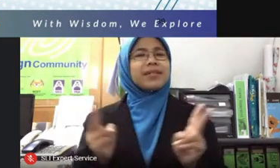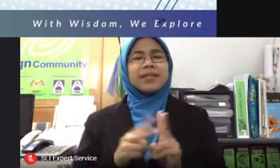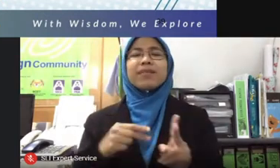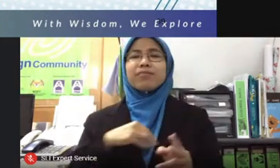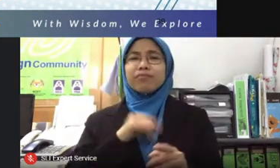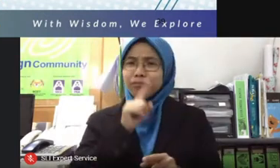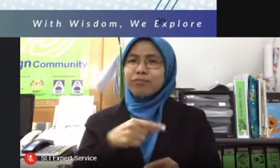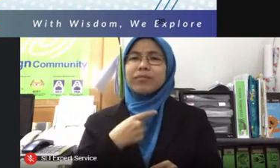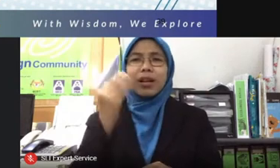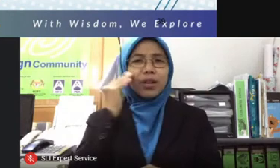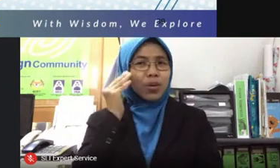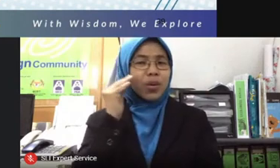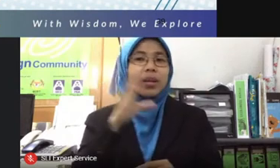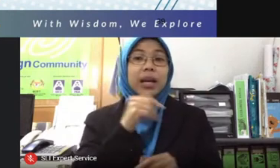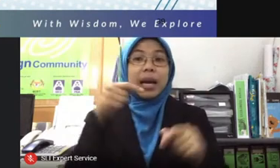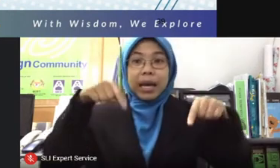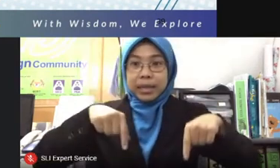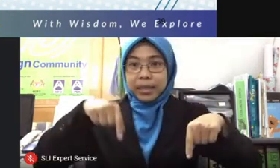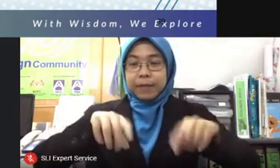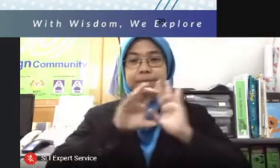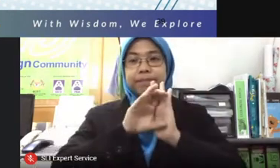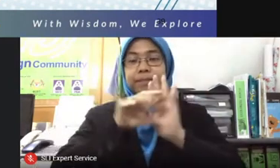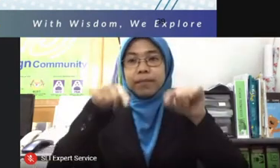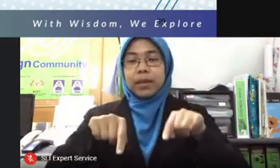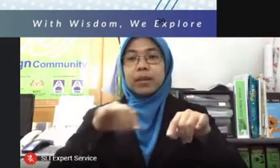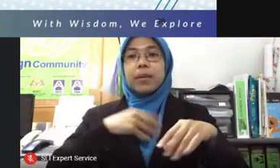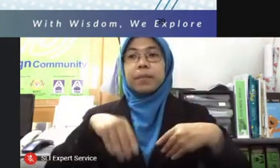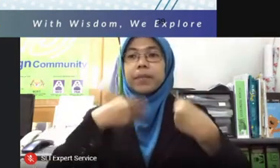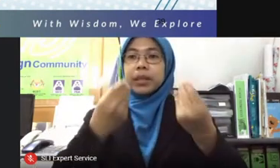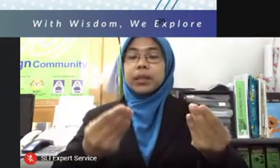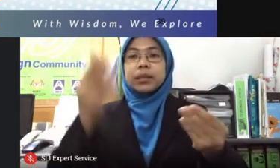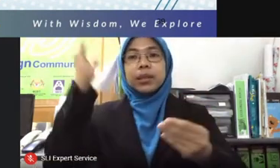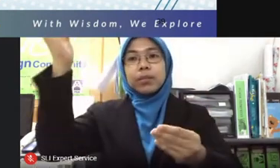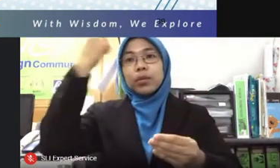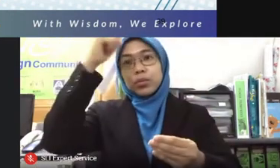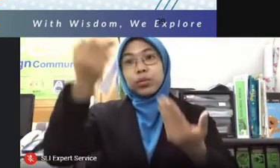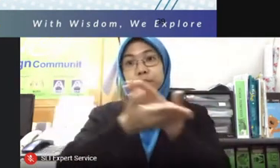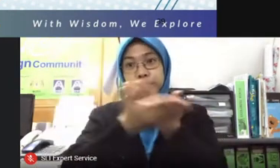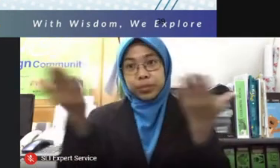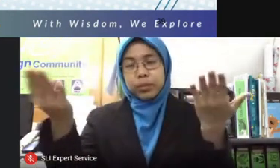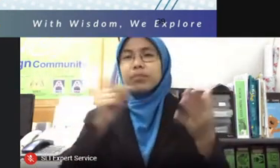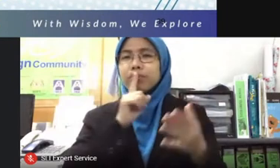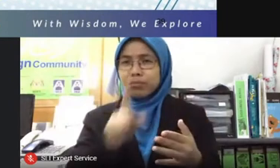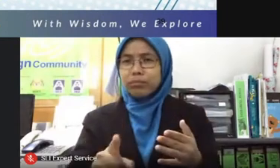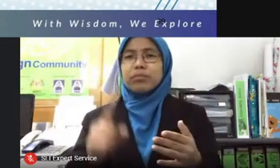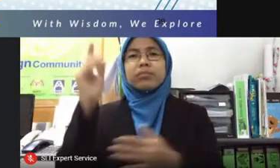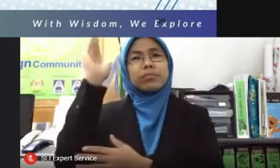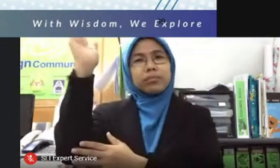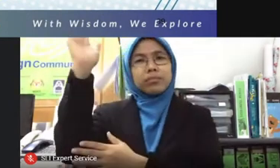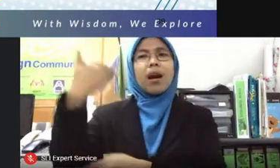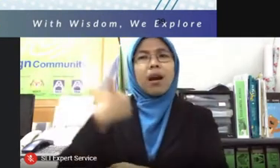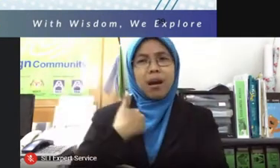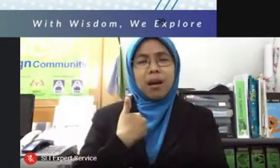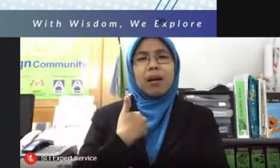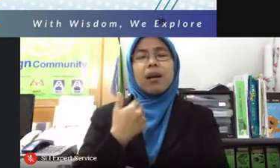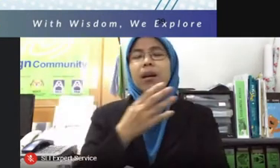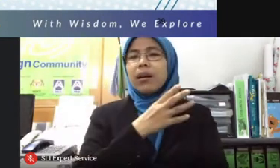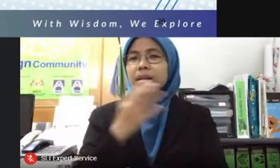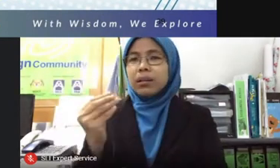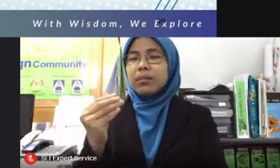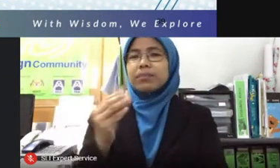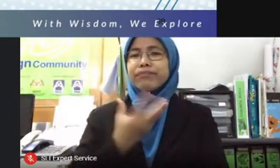dah. Kita dah hari ni saya nak bagi ceramah kepada tuan-tuan dan puan-puan, saya dah expect dah gemuruh tu memang ada. Tetapi macam mana saya